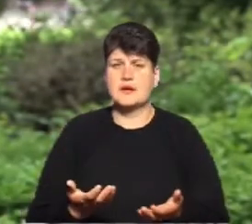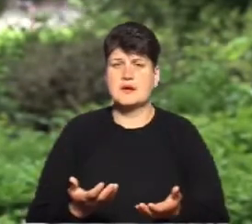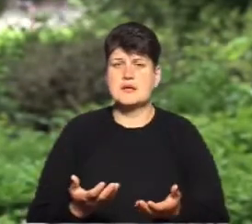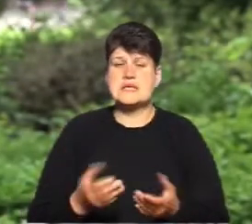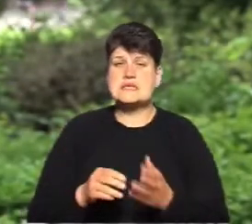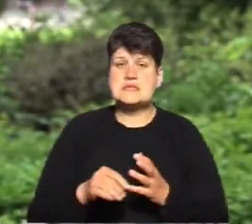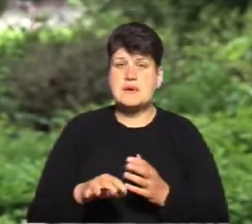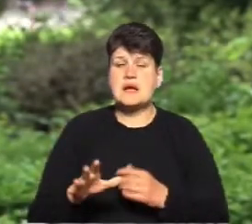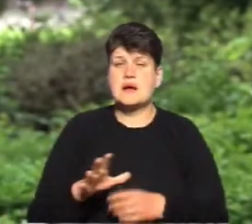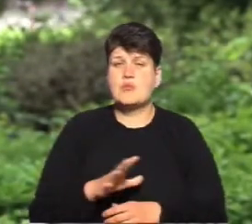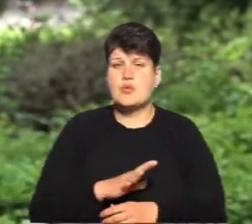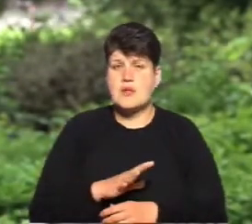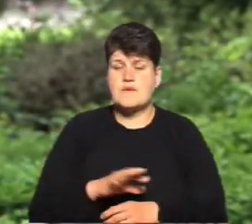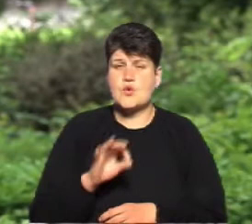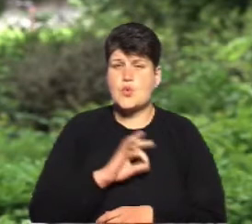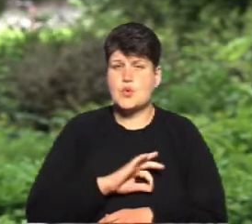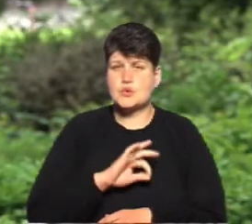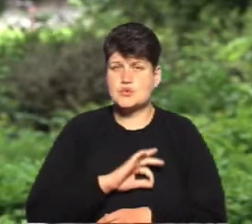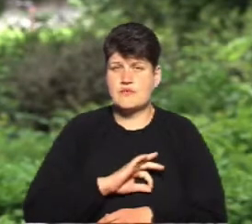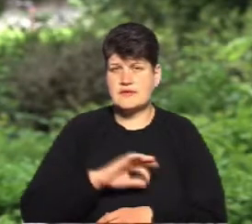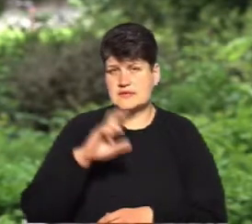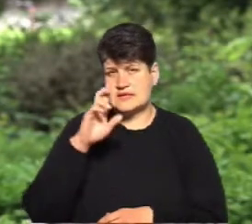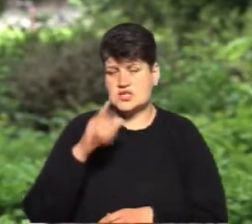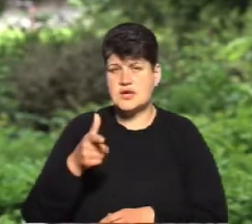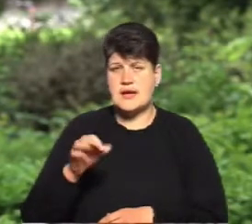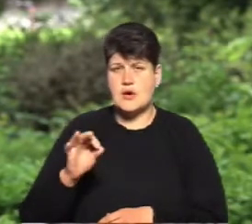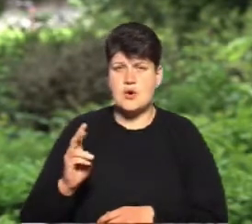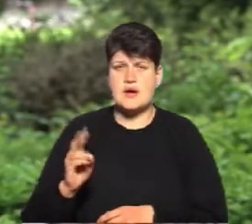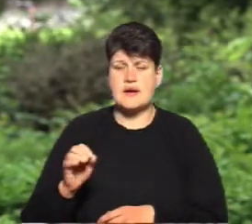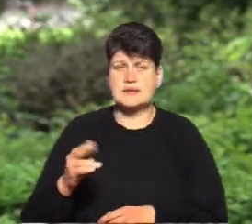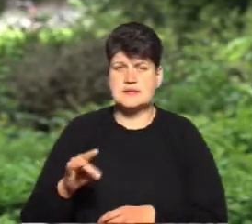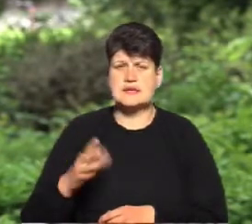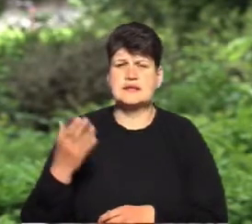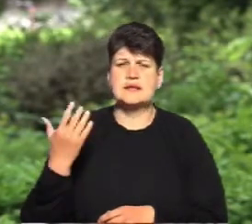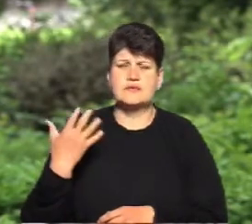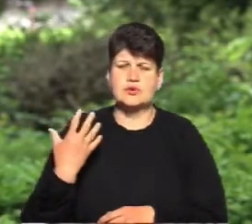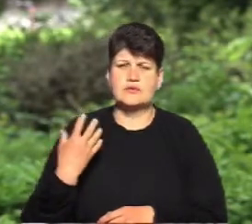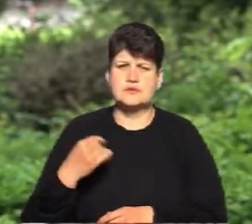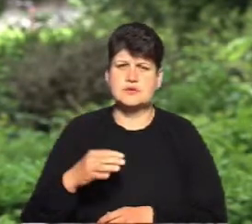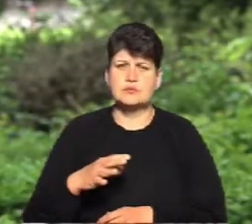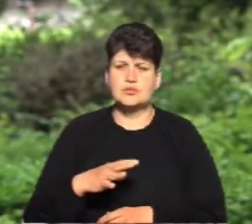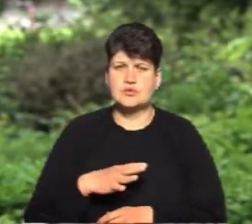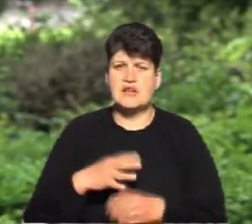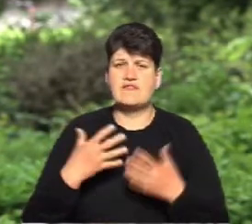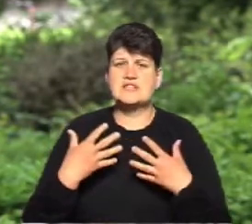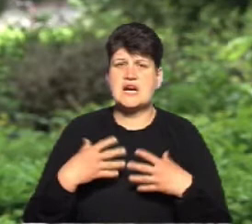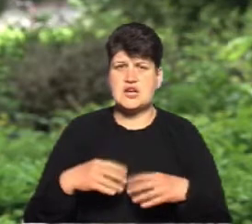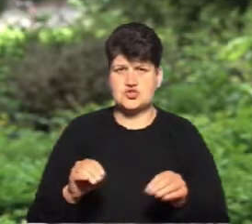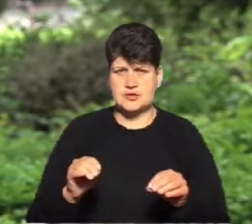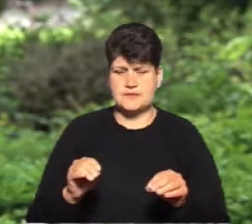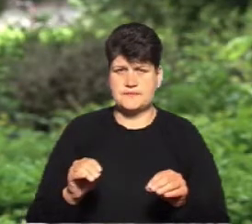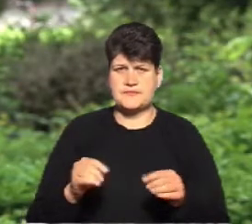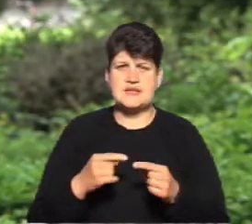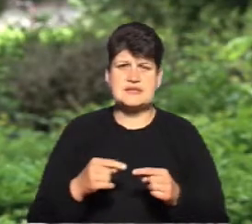користуванні в Держгеокадастрі, насправді була вже давно, скажімо так, втрачена через різні схеми.